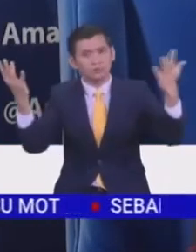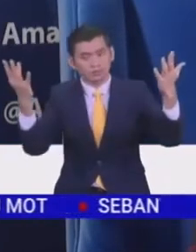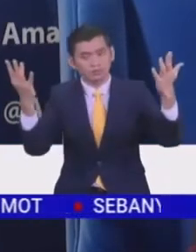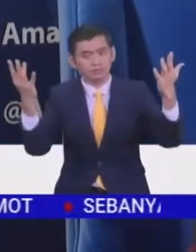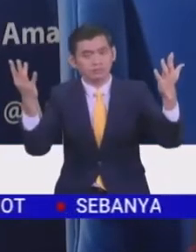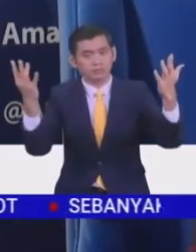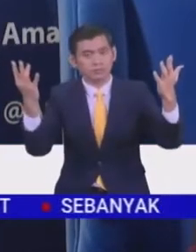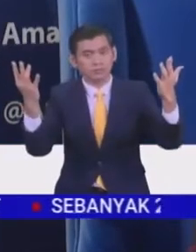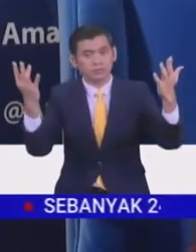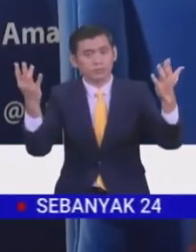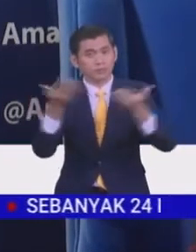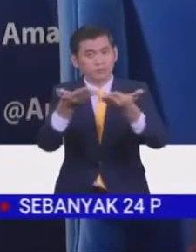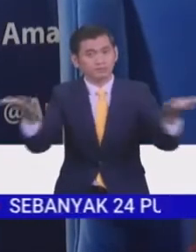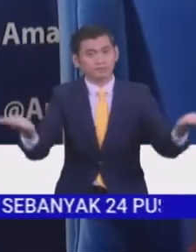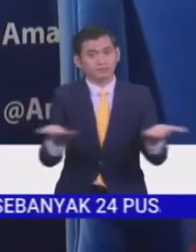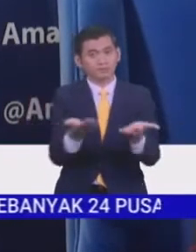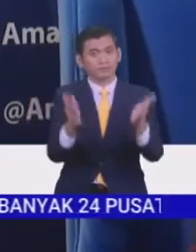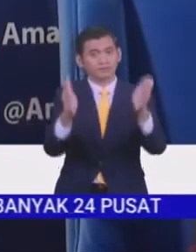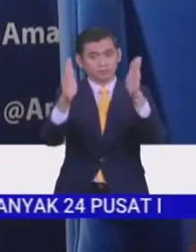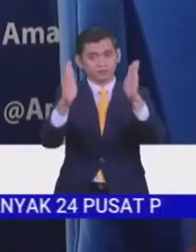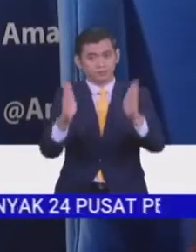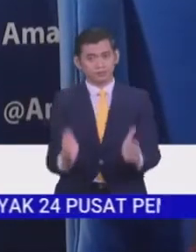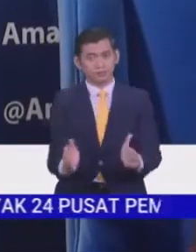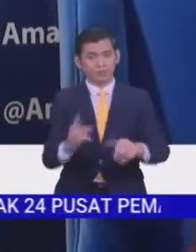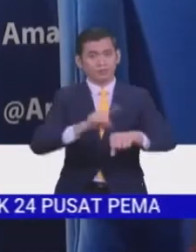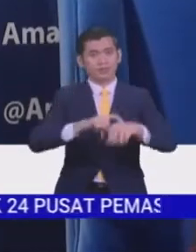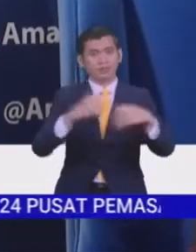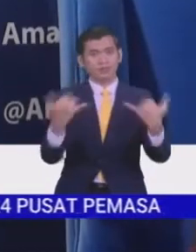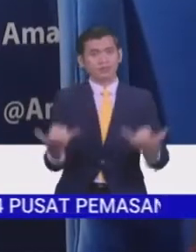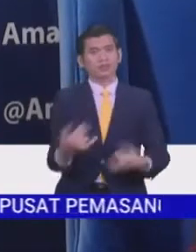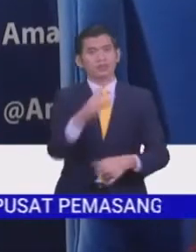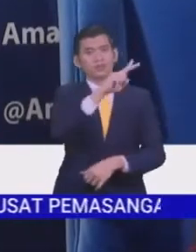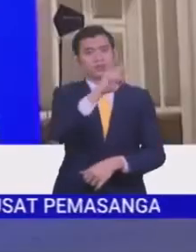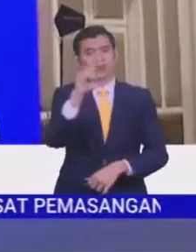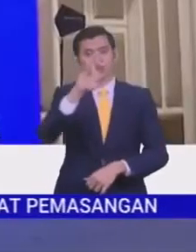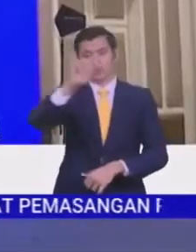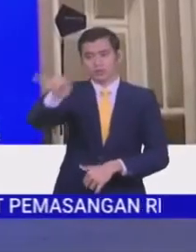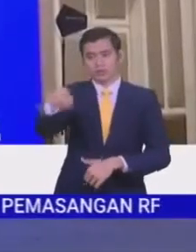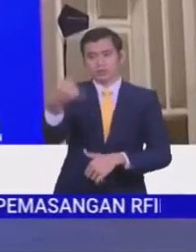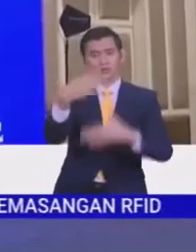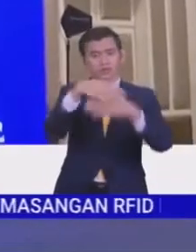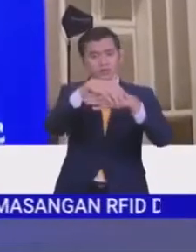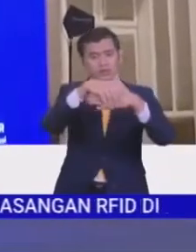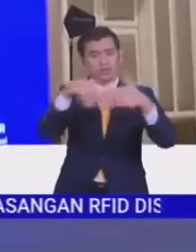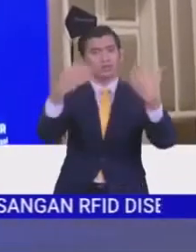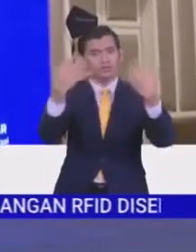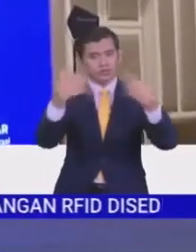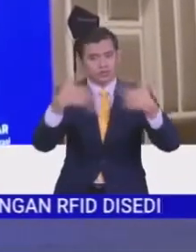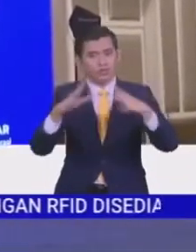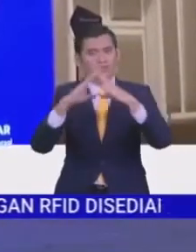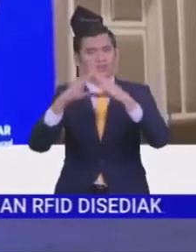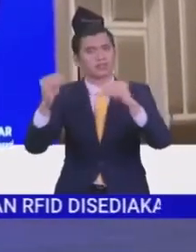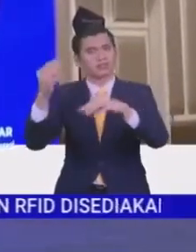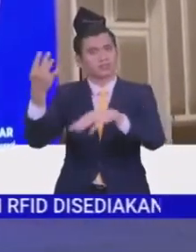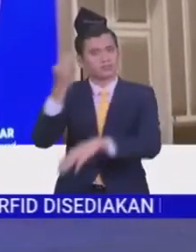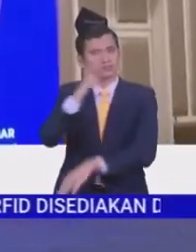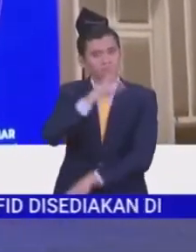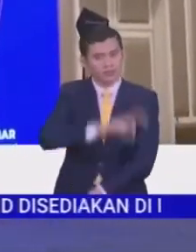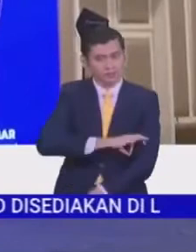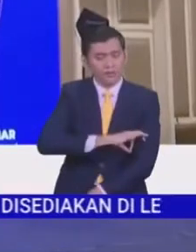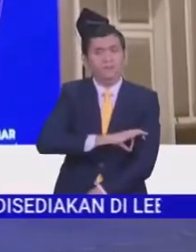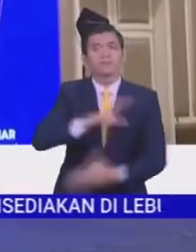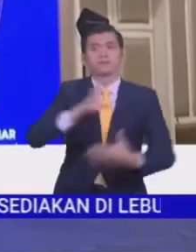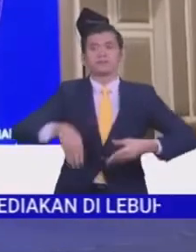jadi buah masih ini yang coklat 7 telah pun selesai beliau menyempurnakan majelis